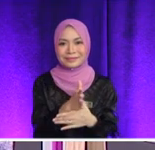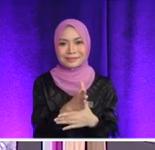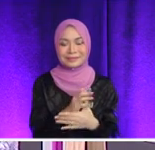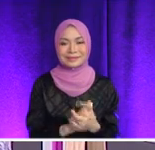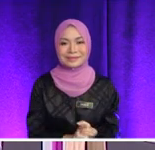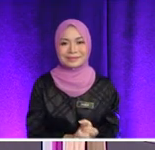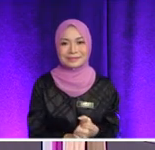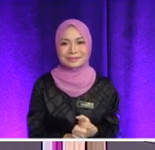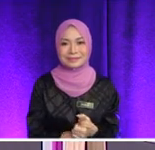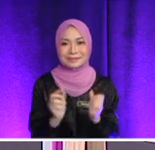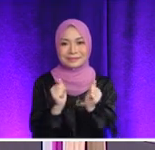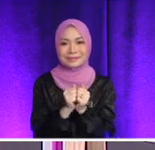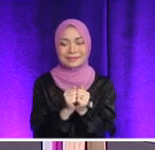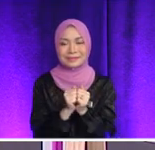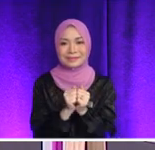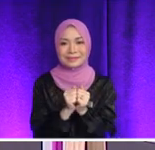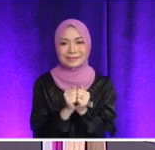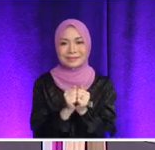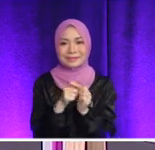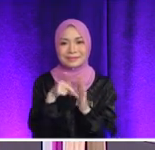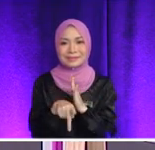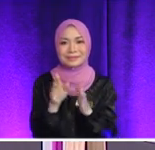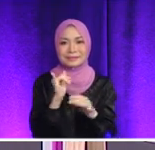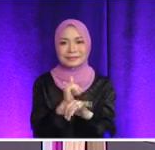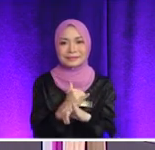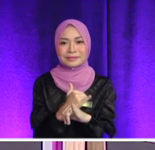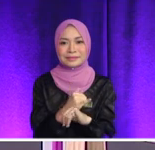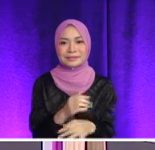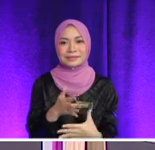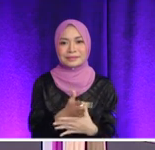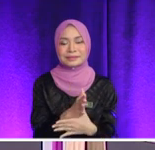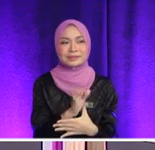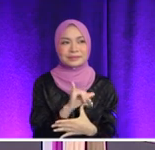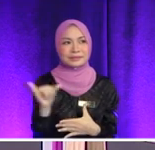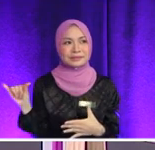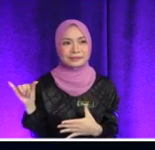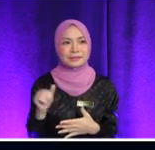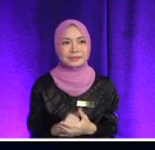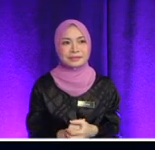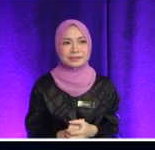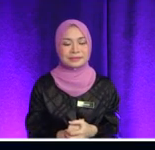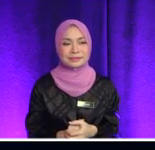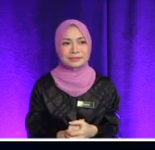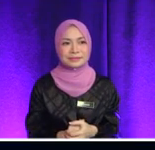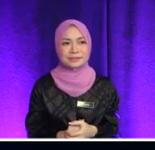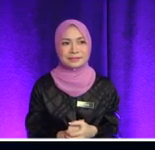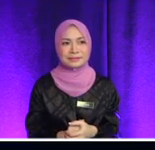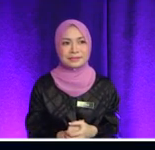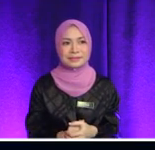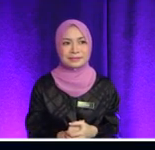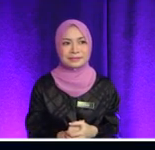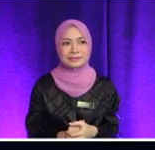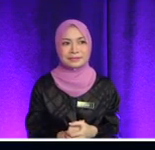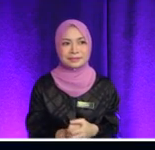Oke dengan pengkreas seterusnya Oke Henry martis Oke ini adalah hasil karya